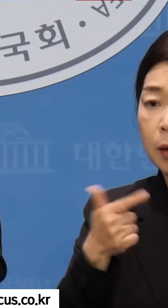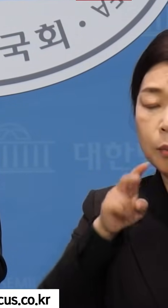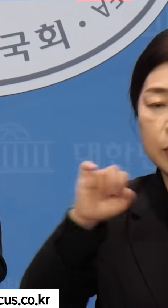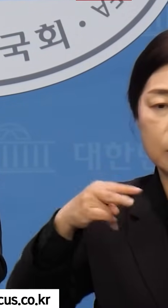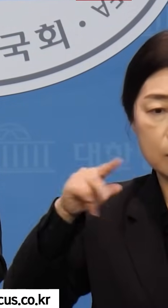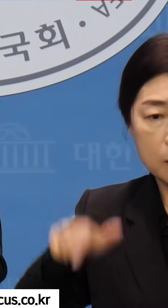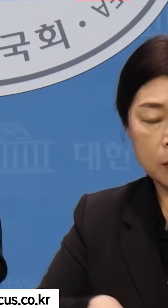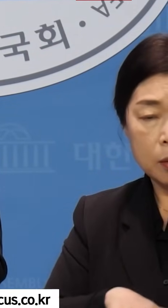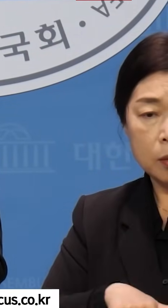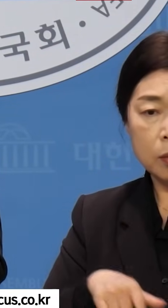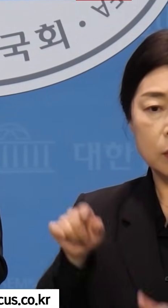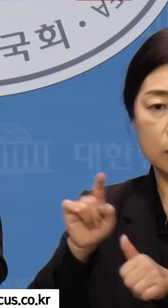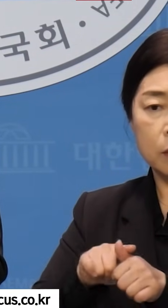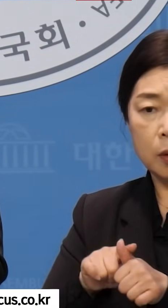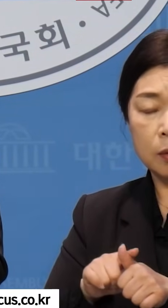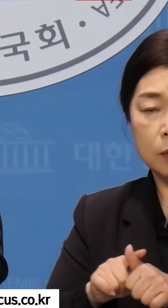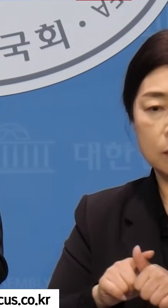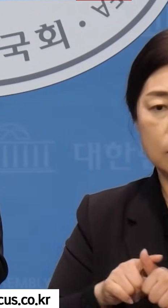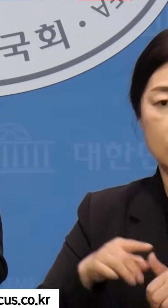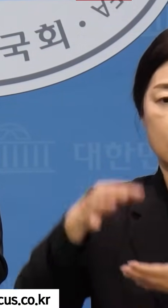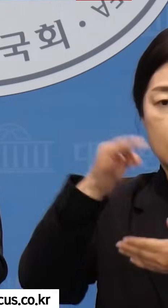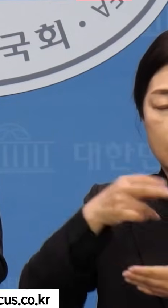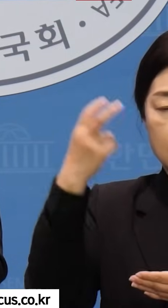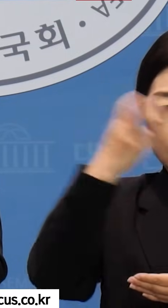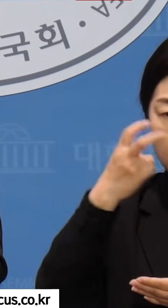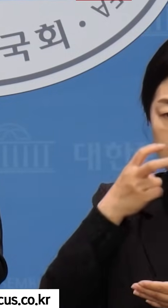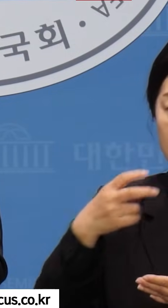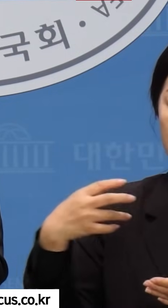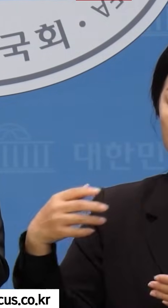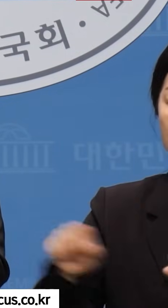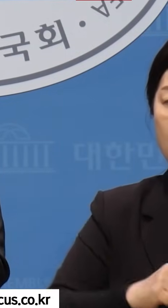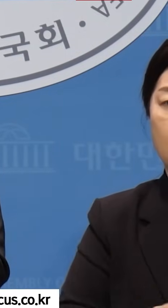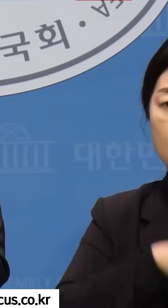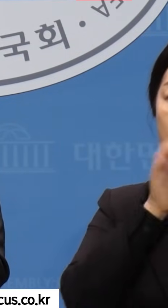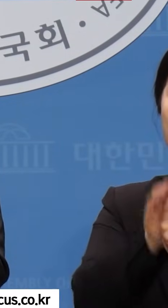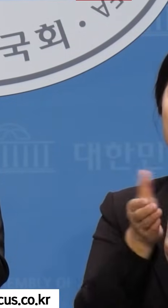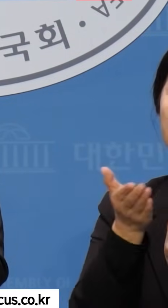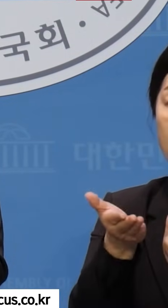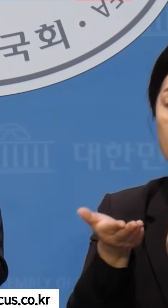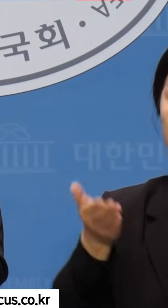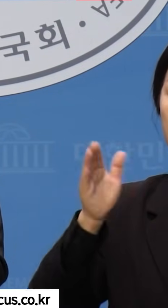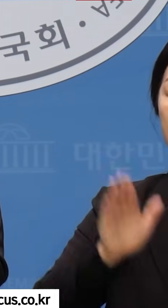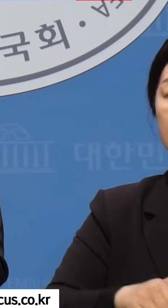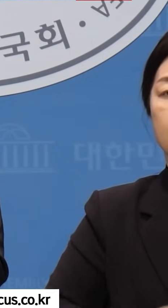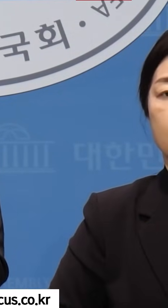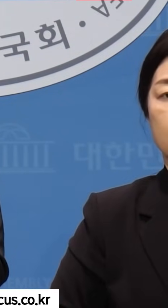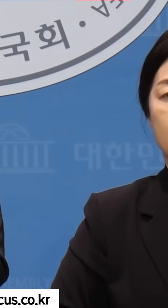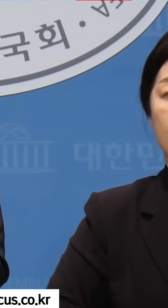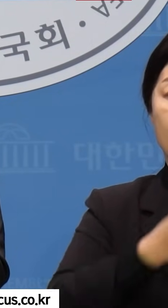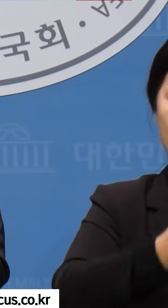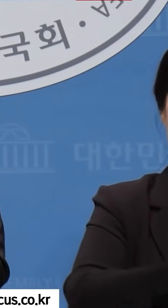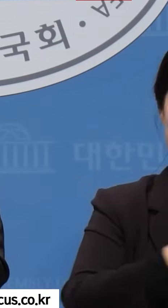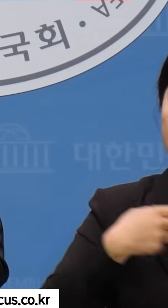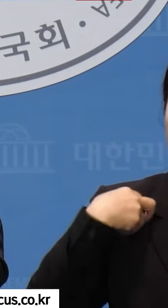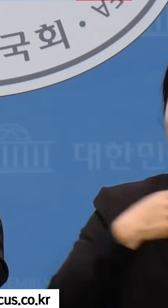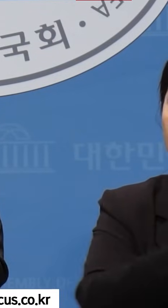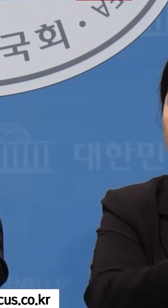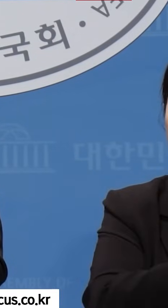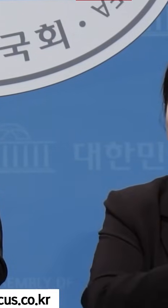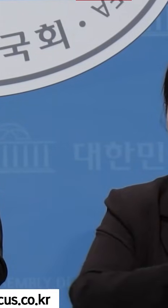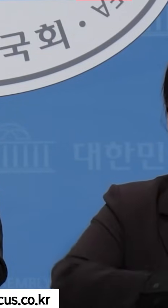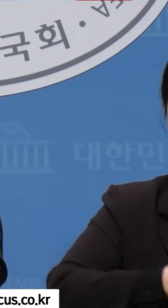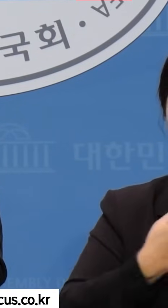최순실 명예훼손으로 기소하는 것은 윤석열 정치검찰, 검찰 독재정권이 자폭하는